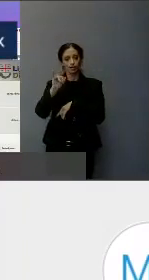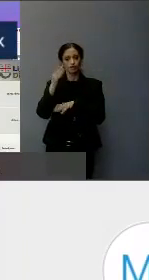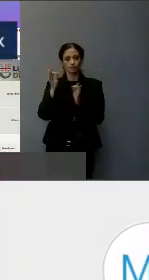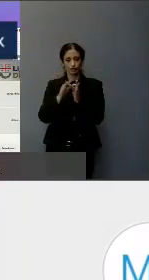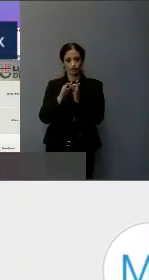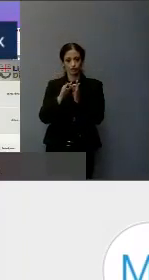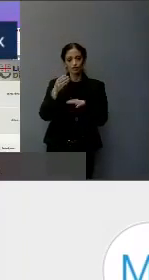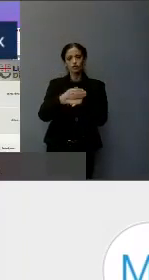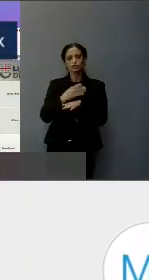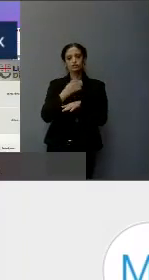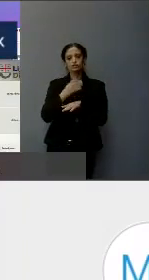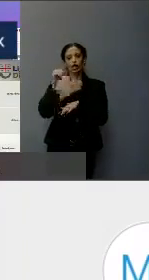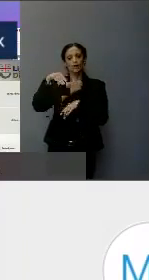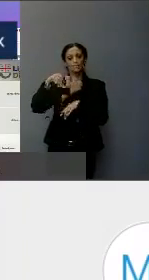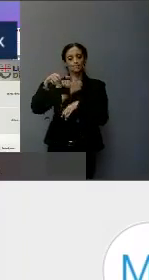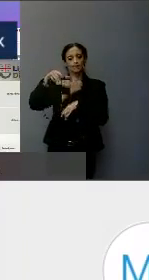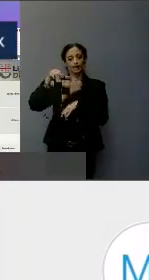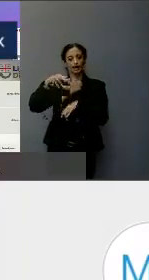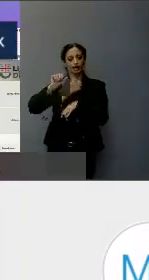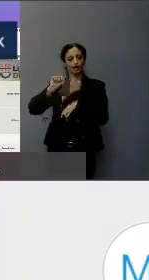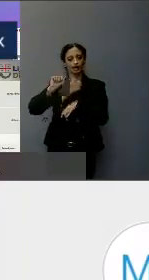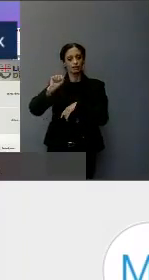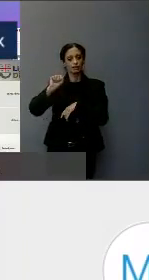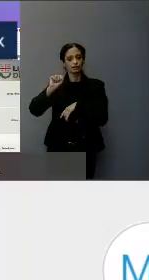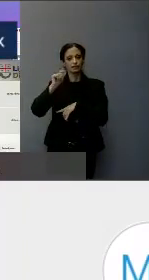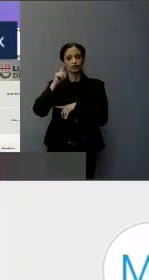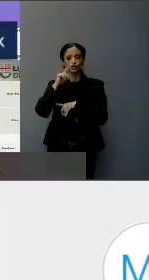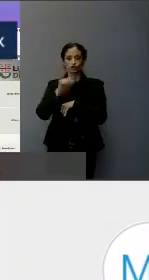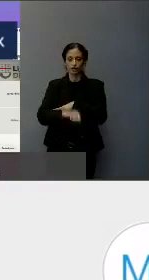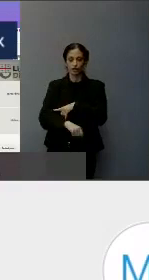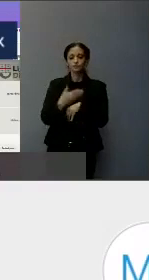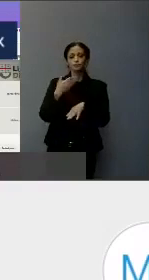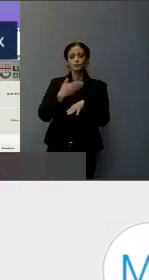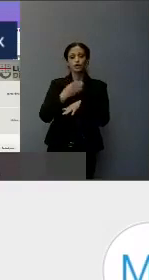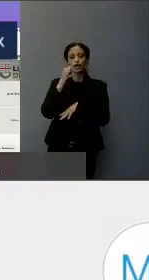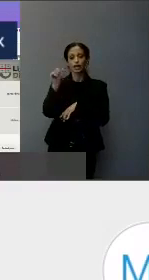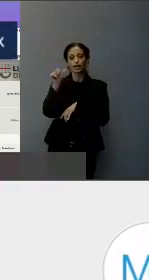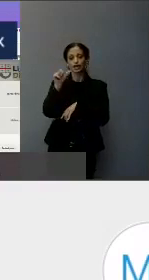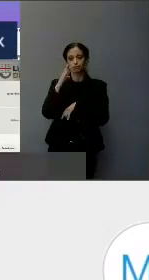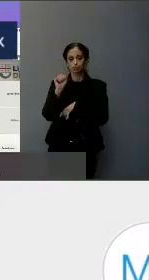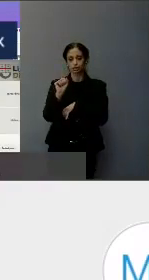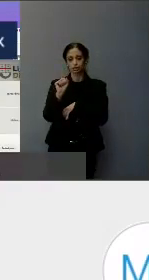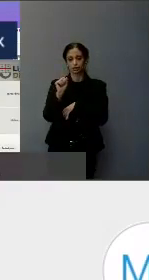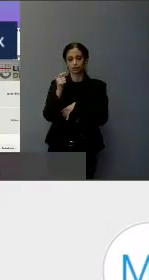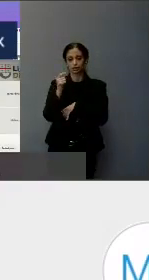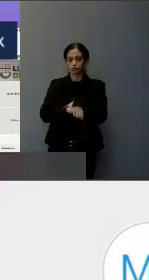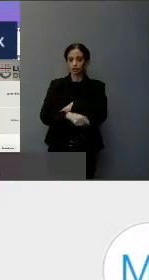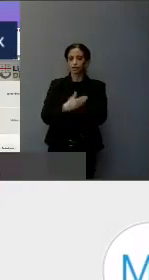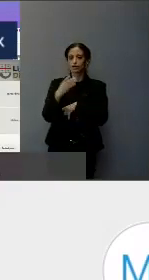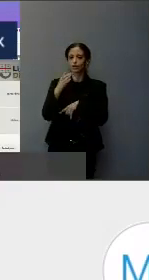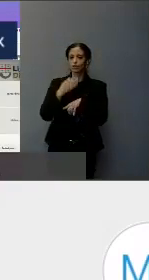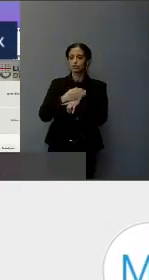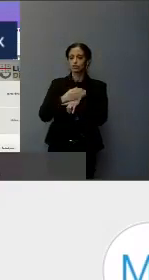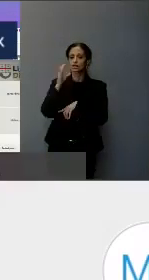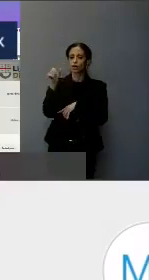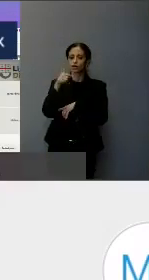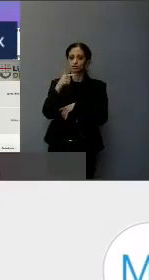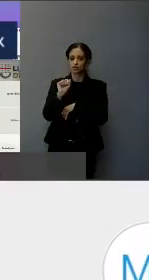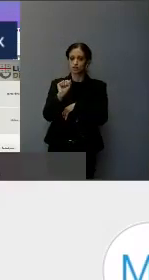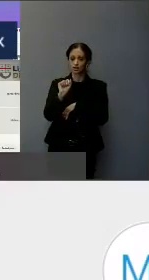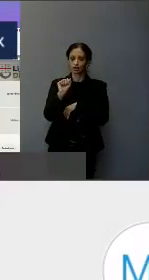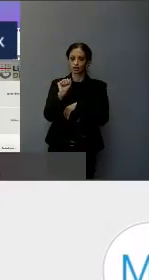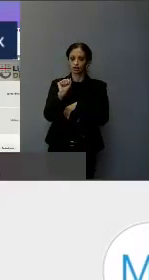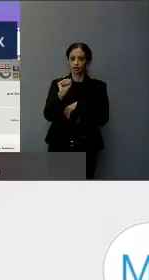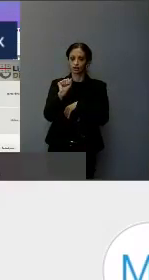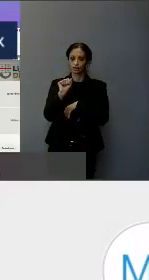consigliere campanella preoccupa consigliere tassi ma contrario consigliere costa